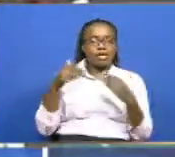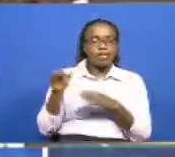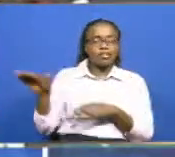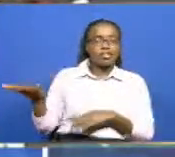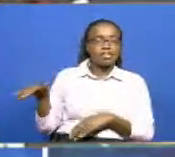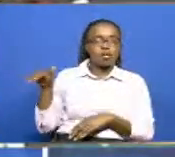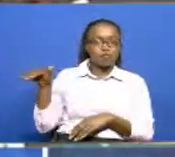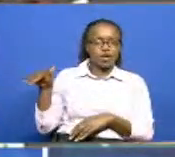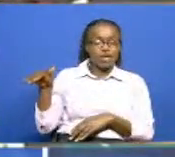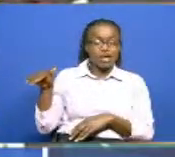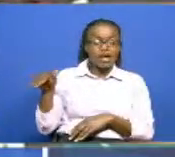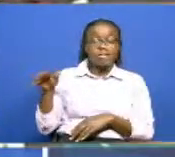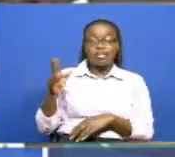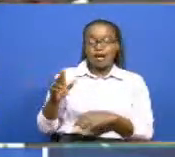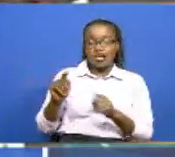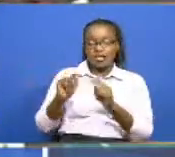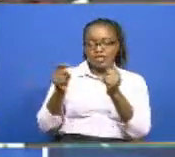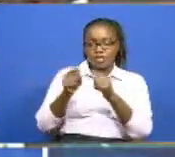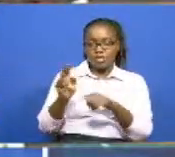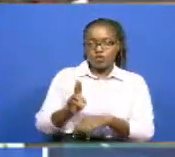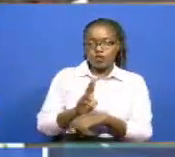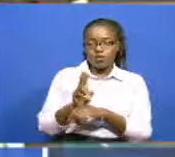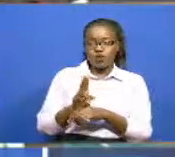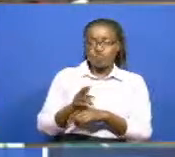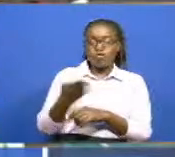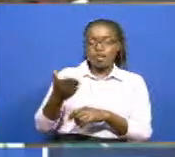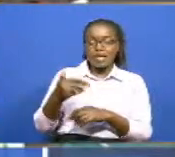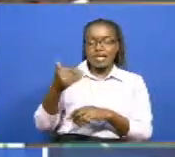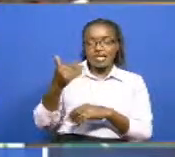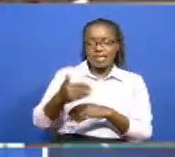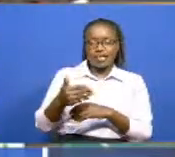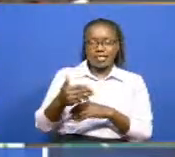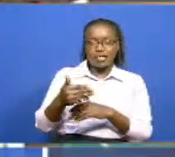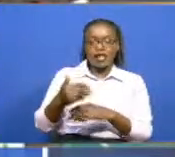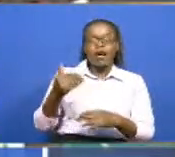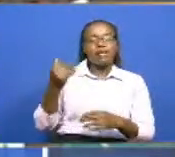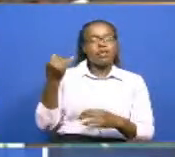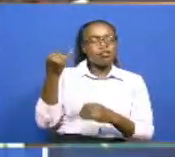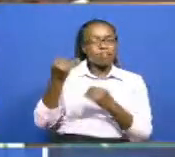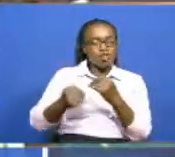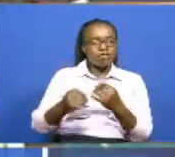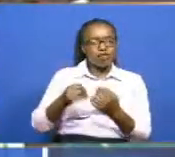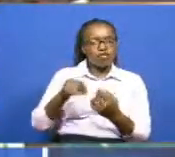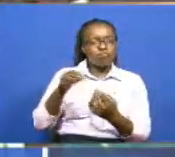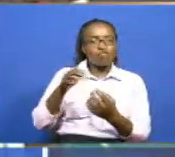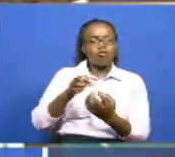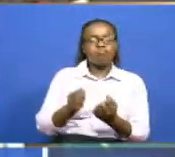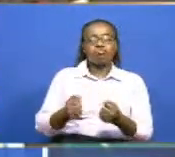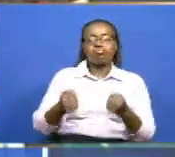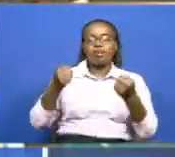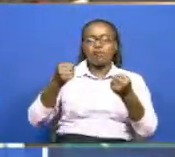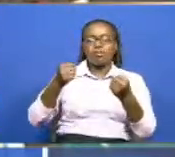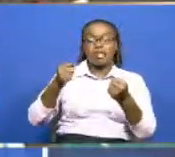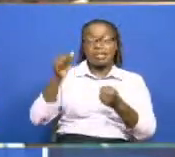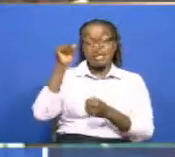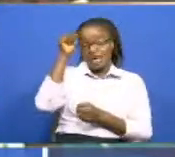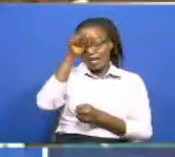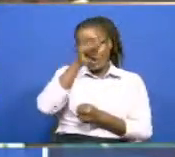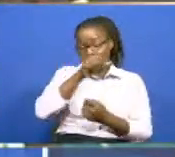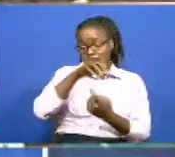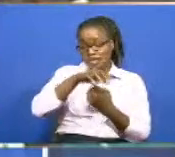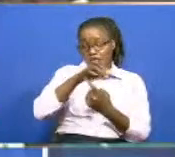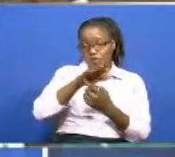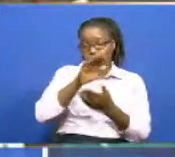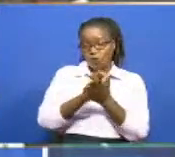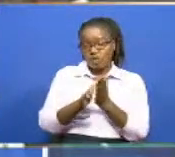Stars itatumia kujiandaa kwa mechi ijayo ya kufuzu kwa finali za kombe la bara Afrika AFCON dhidi ya Comoros imeratibiwa kuchezwa bila